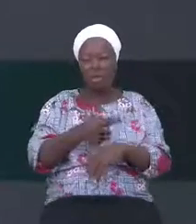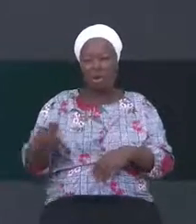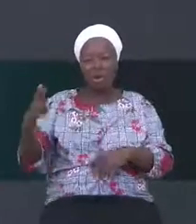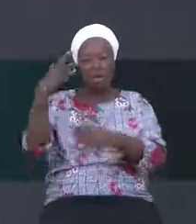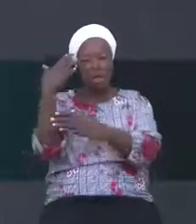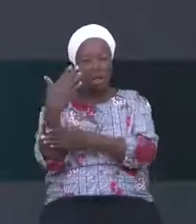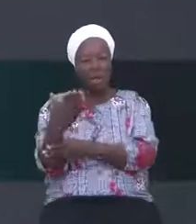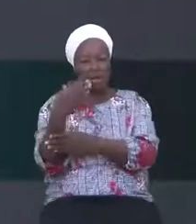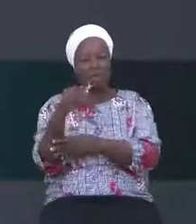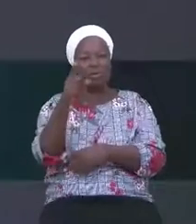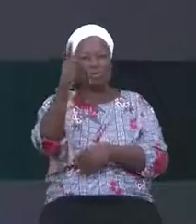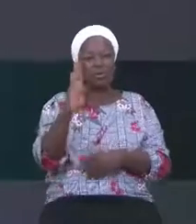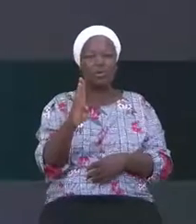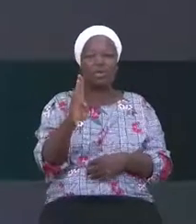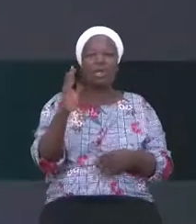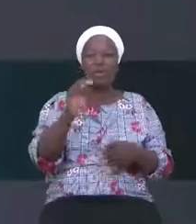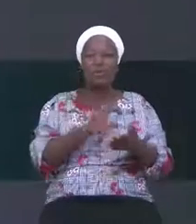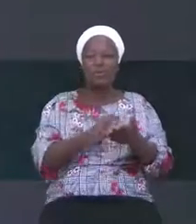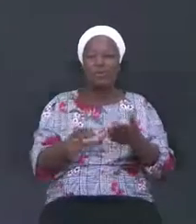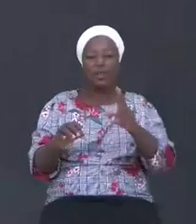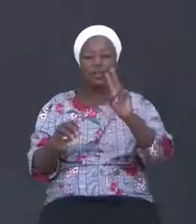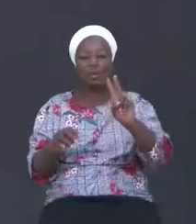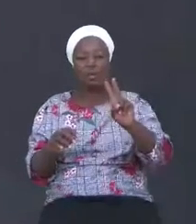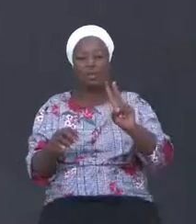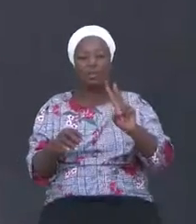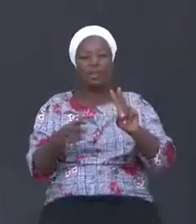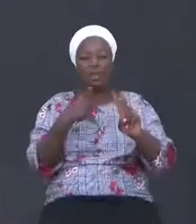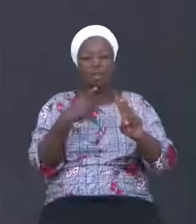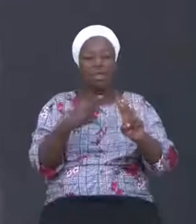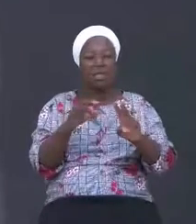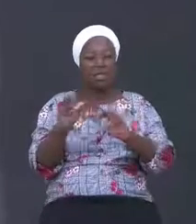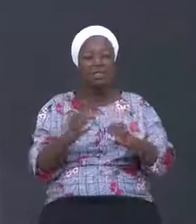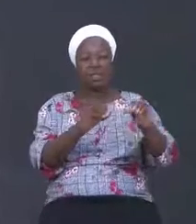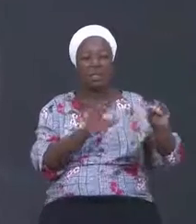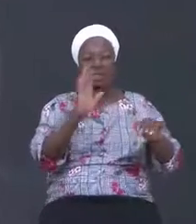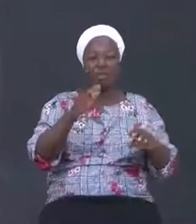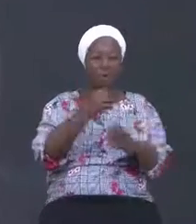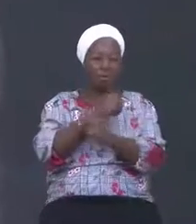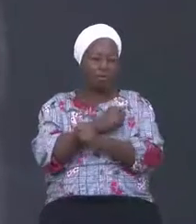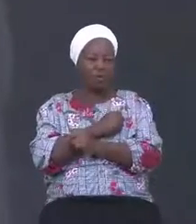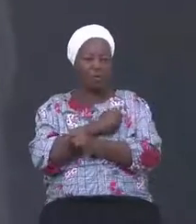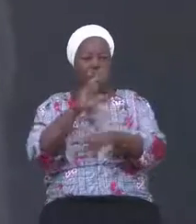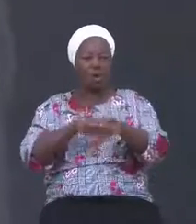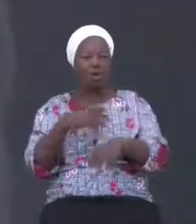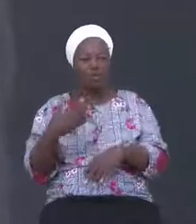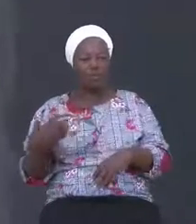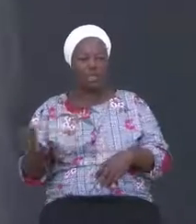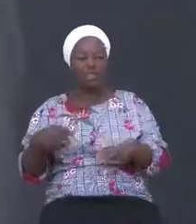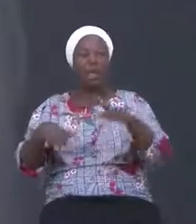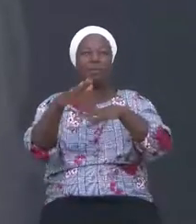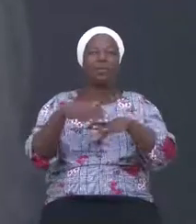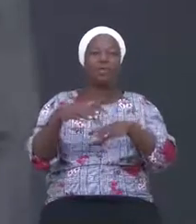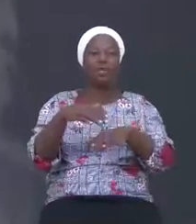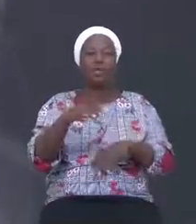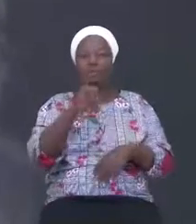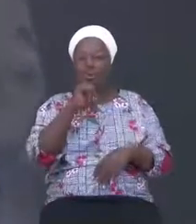Dieu. Verset 2, il dit, affectionnez-vous aux choses d'en haut.